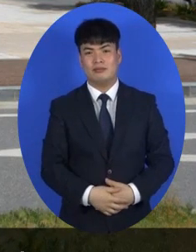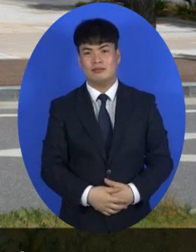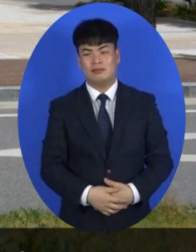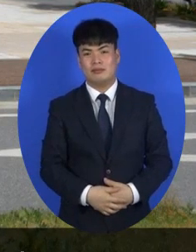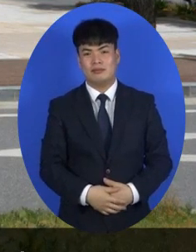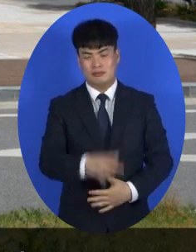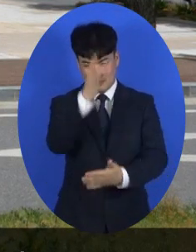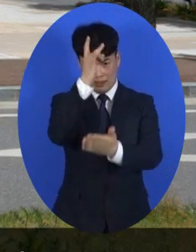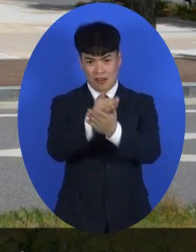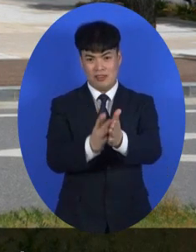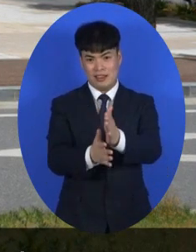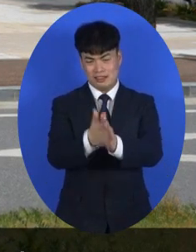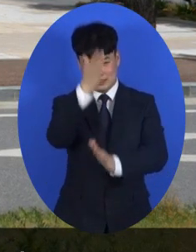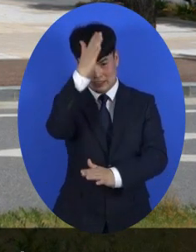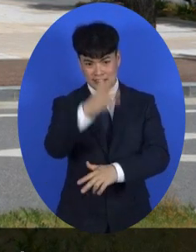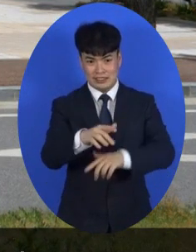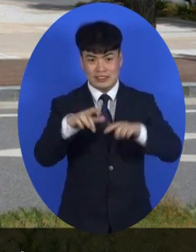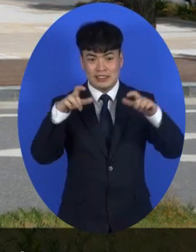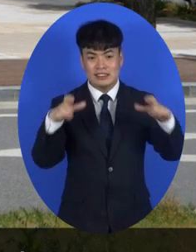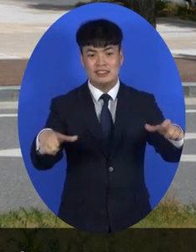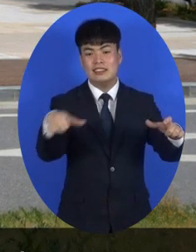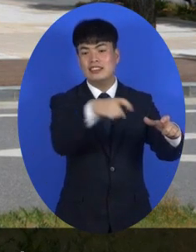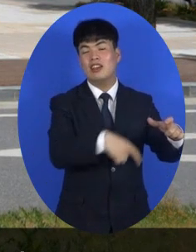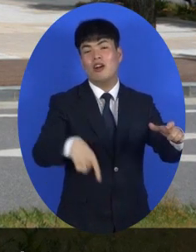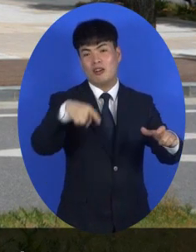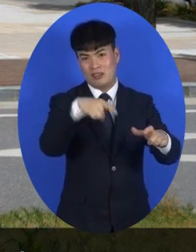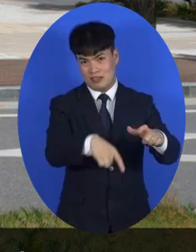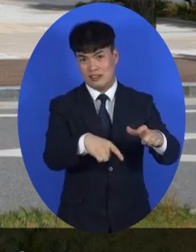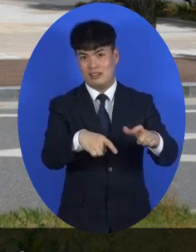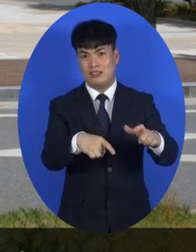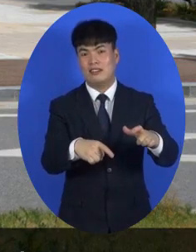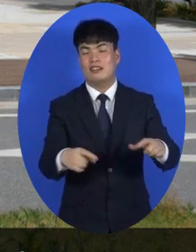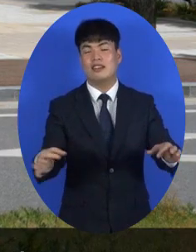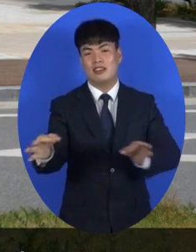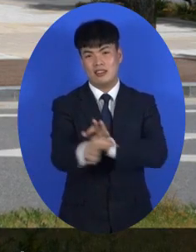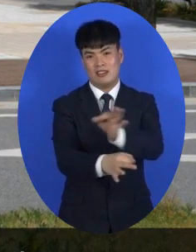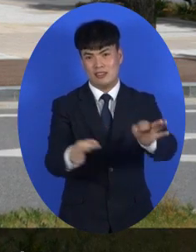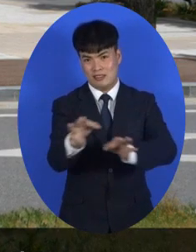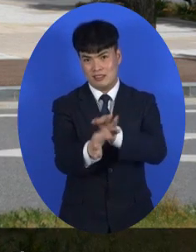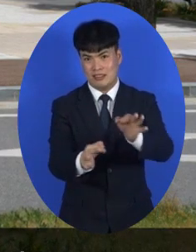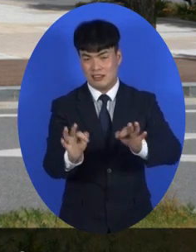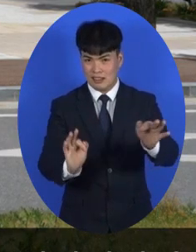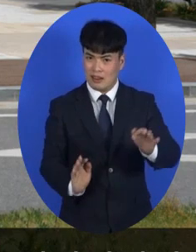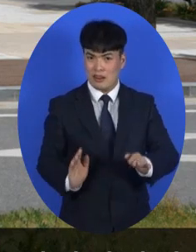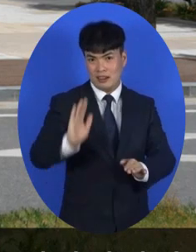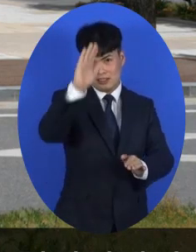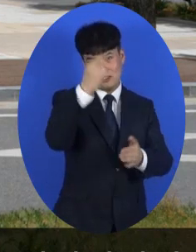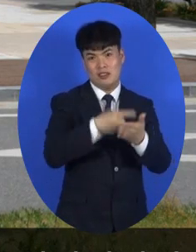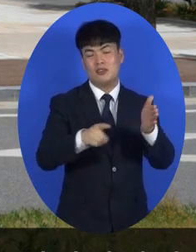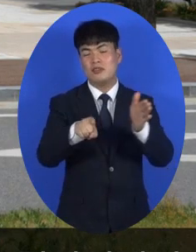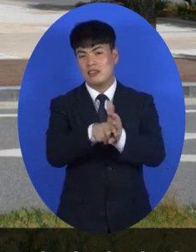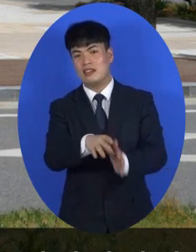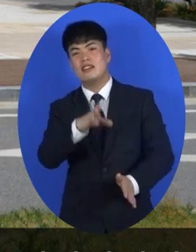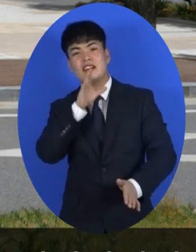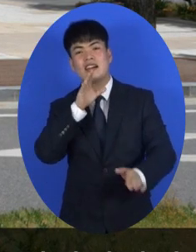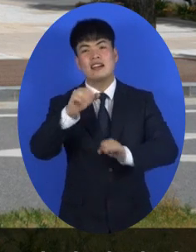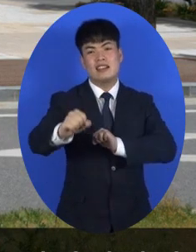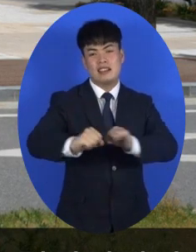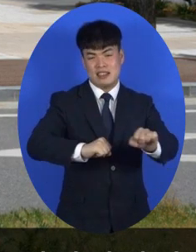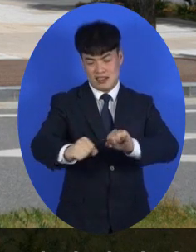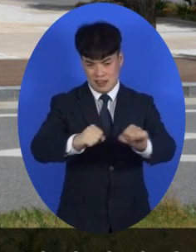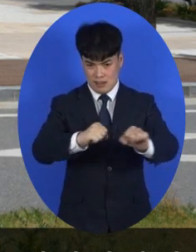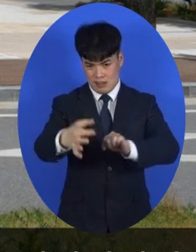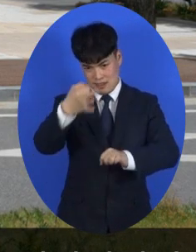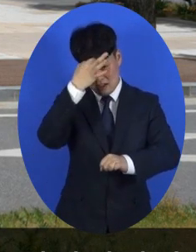천안시는 지역 산업 성장을 이끌 실현 가능한 기술 개발을 위한 지원 사업을 추진하고 있는데요. 천안시와 실현 기술 개발